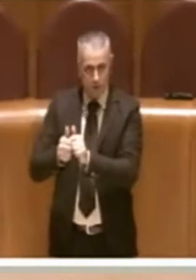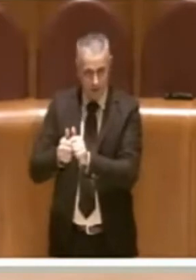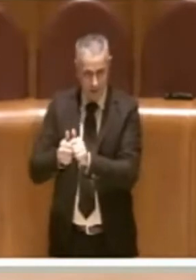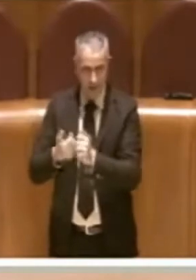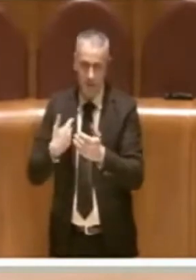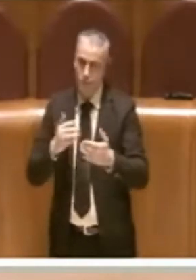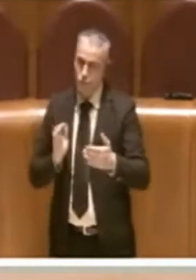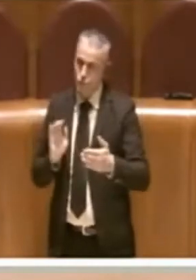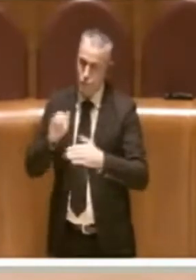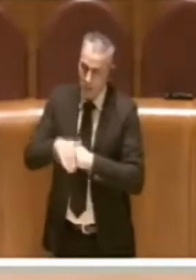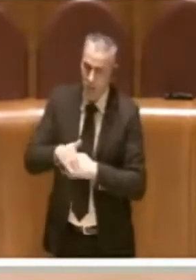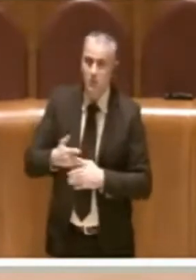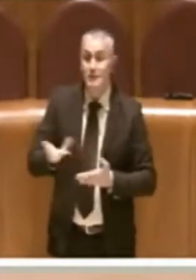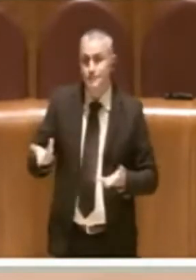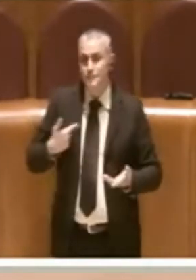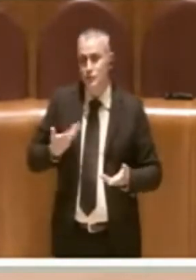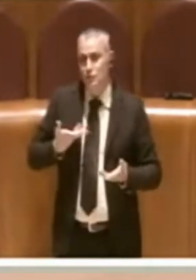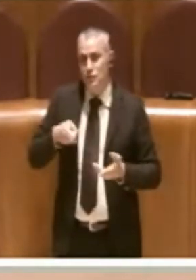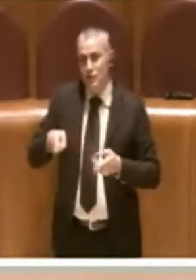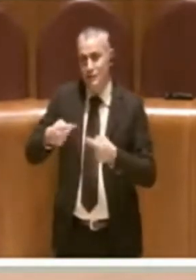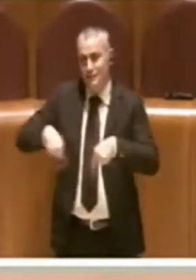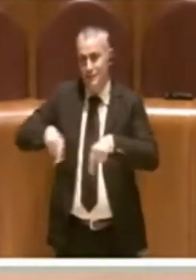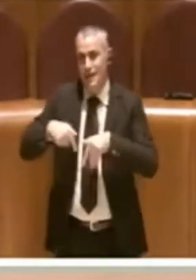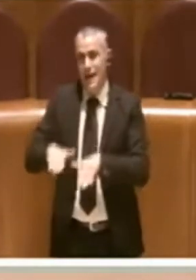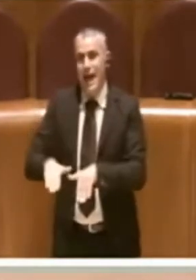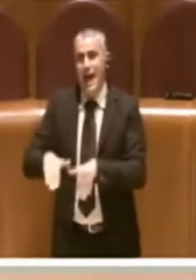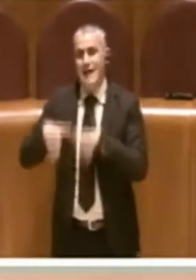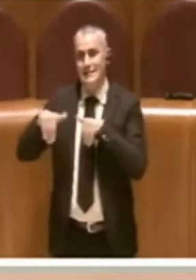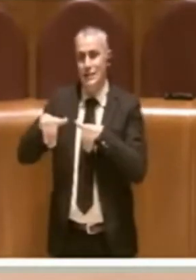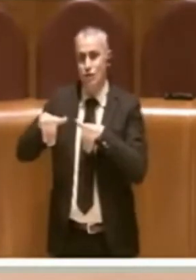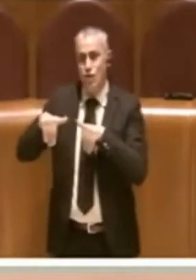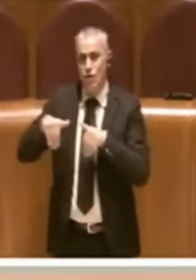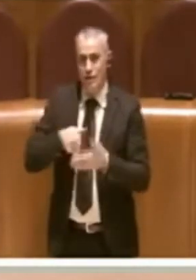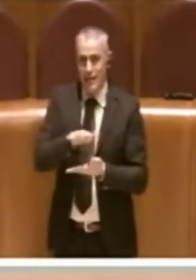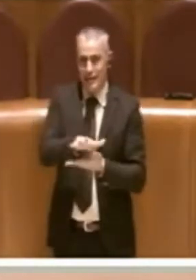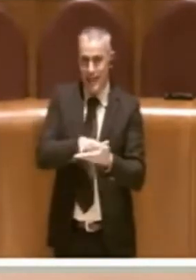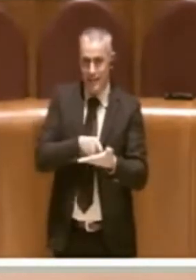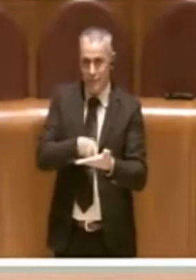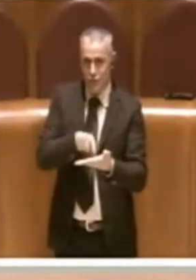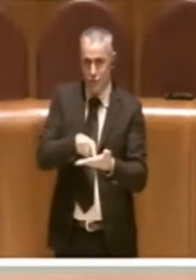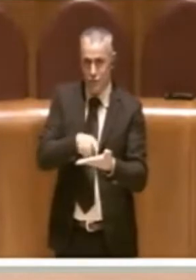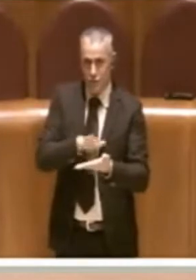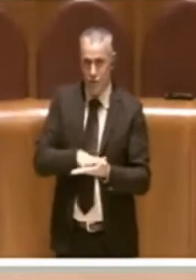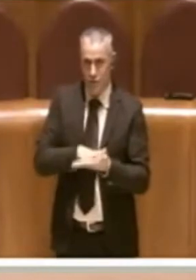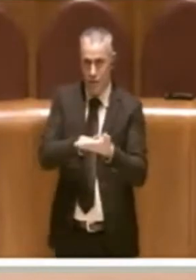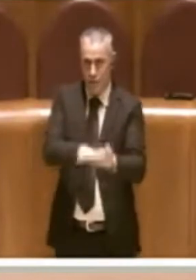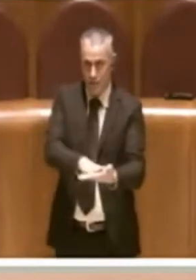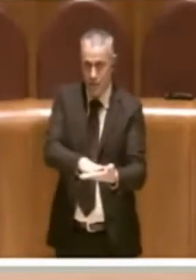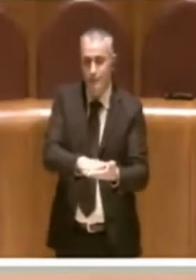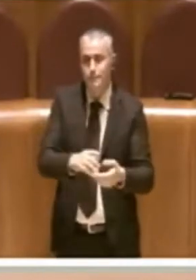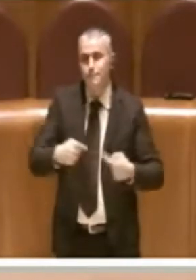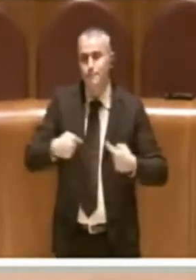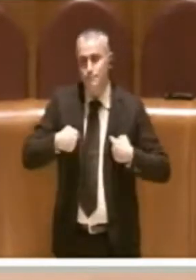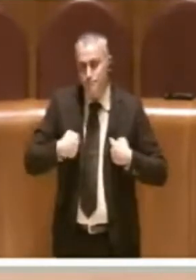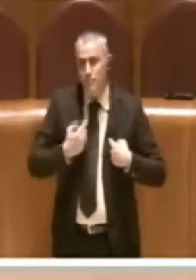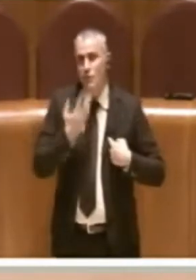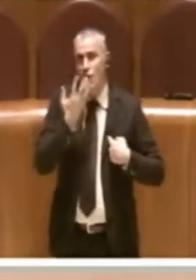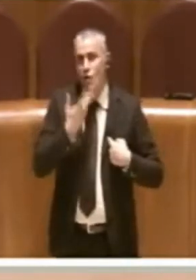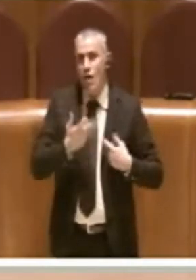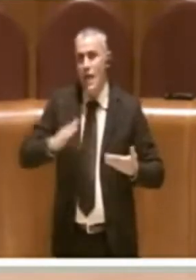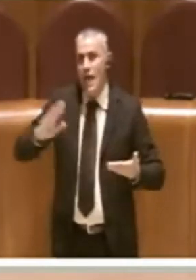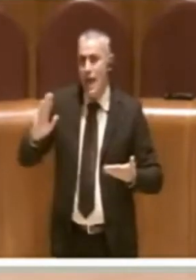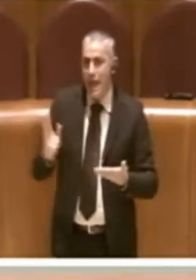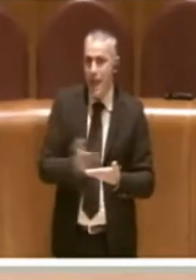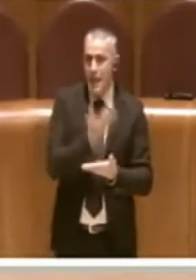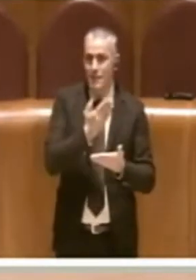di astensione in quella sede sul testo depositato. In particolare andremo ad eliminare il